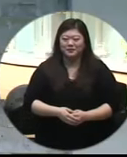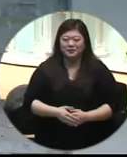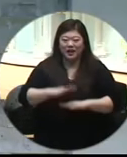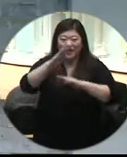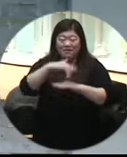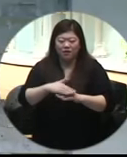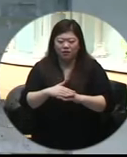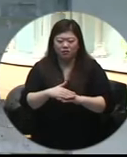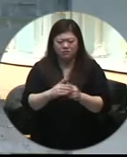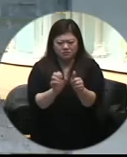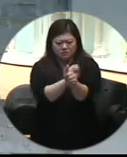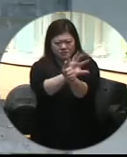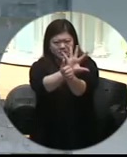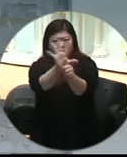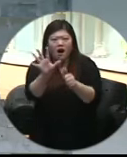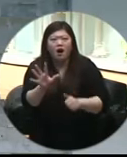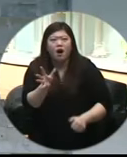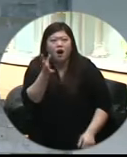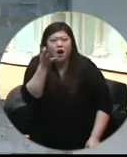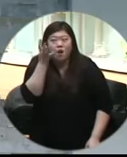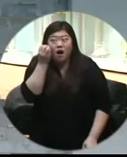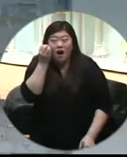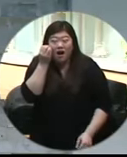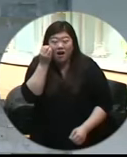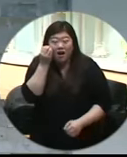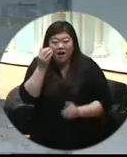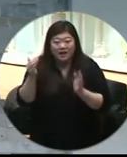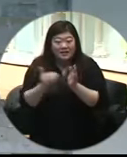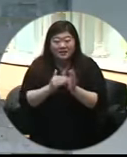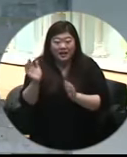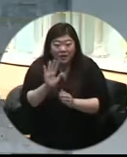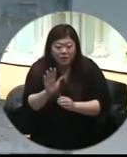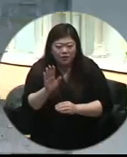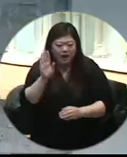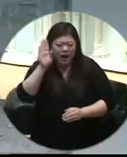신비로 끝나는 것이 아니라 이 제자들이 앞으로 겪게 될